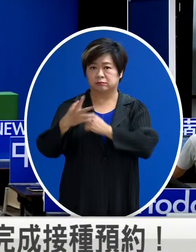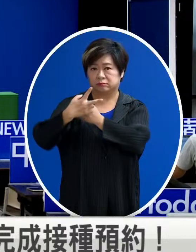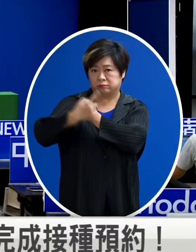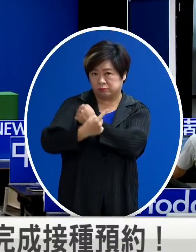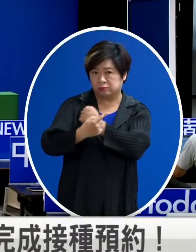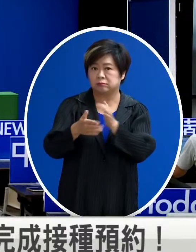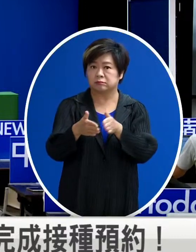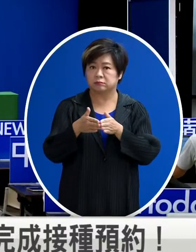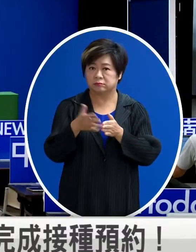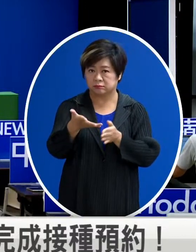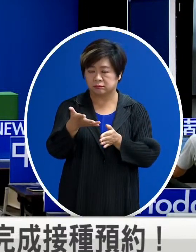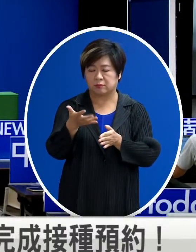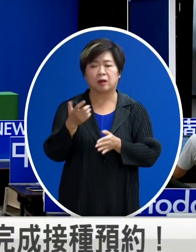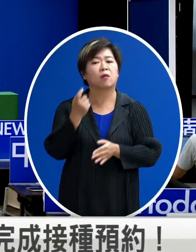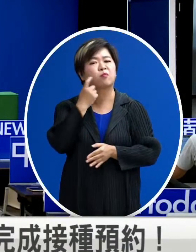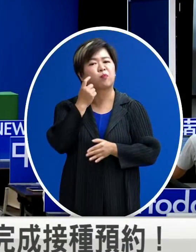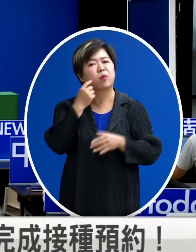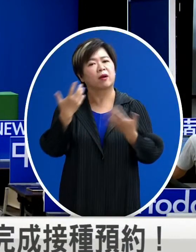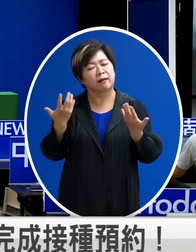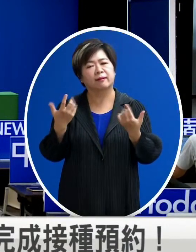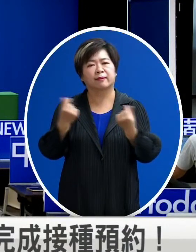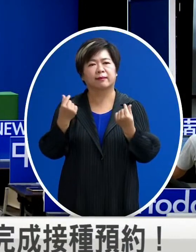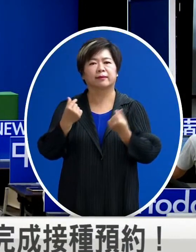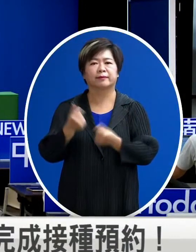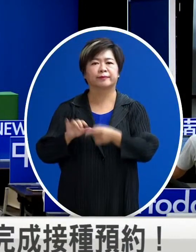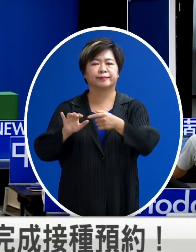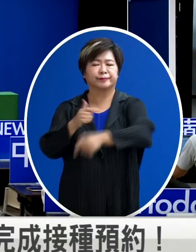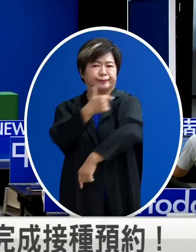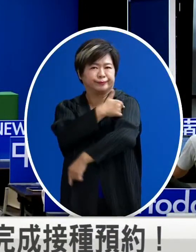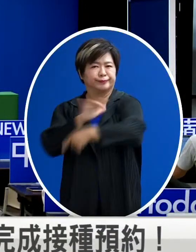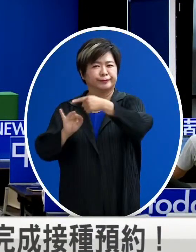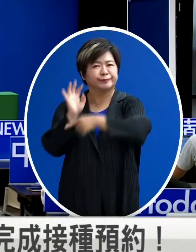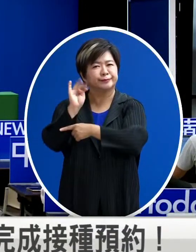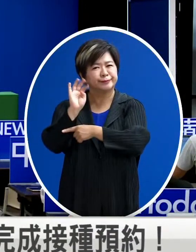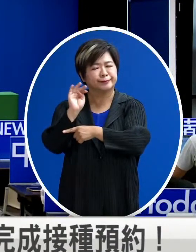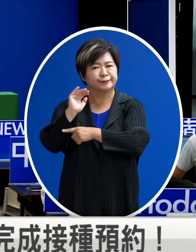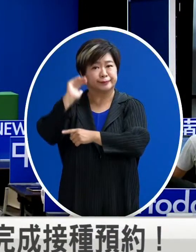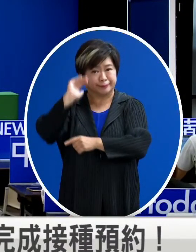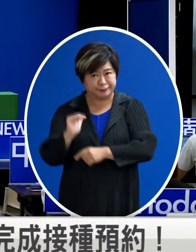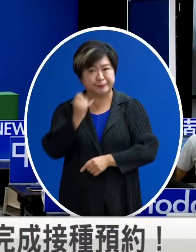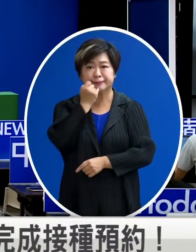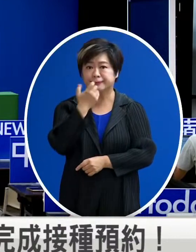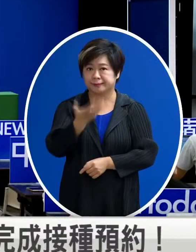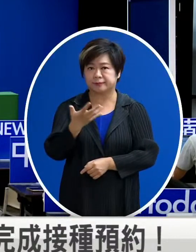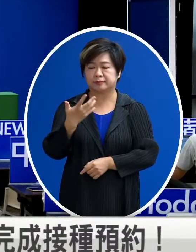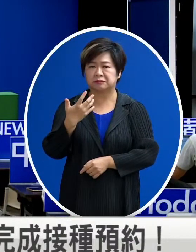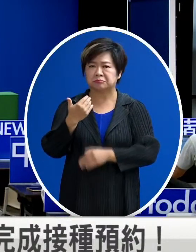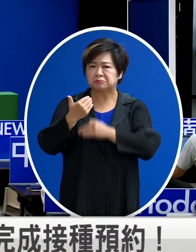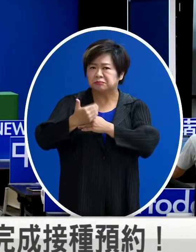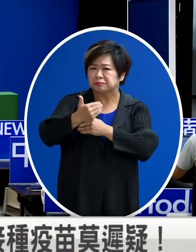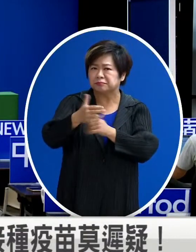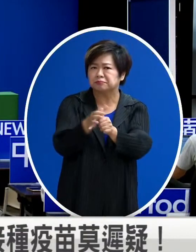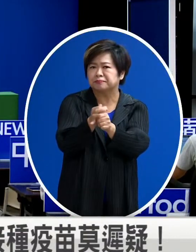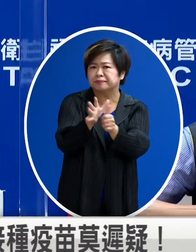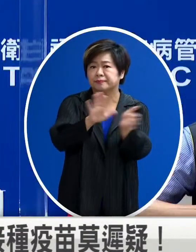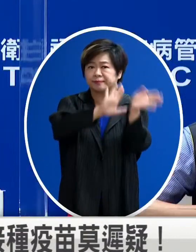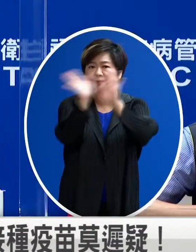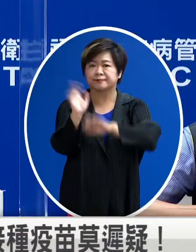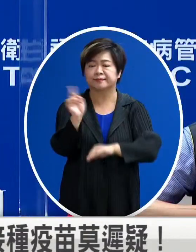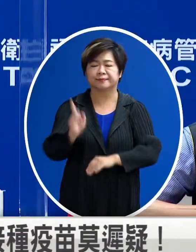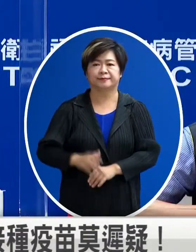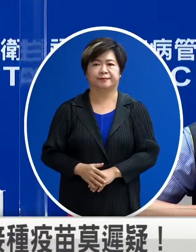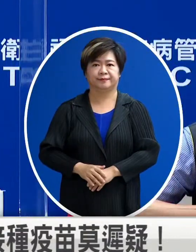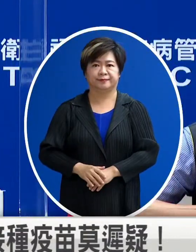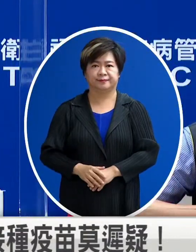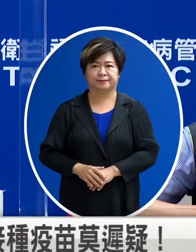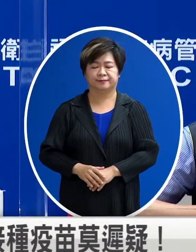划，例如说我们达到多少比例的时候会降，或者是我们还是会逐步的慢慢来放宽，谢谢。 那个